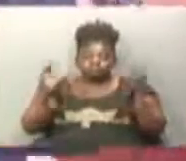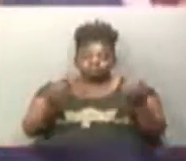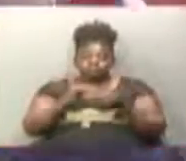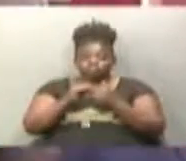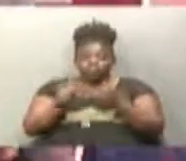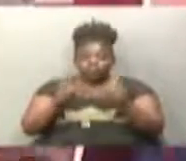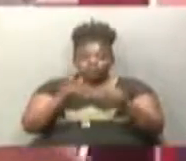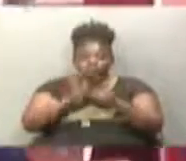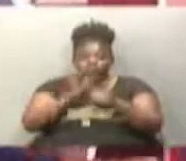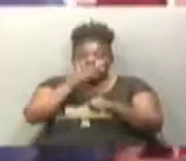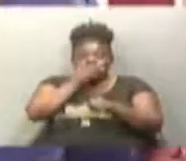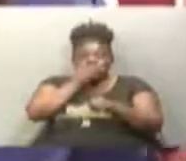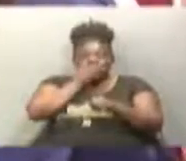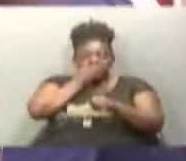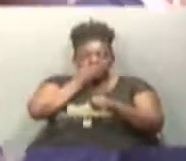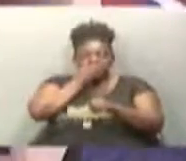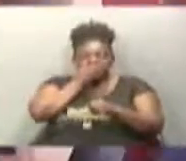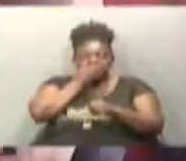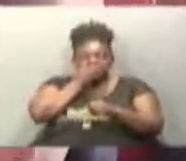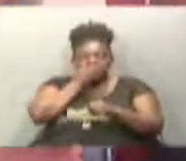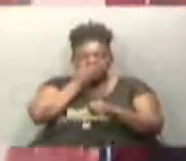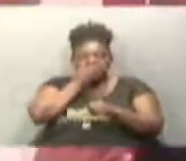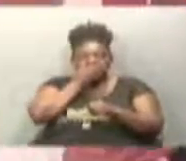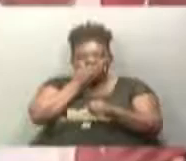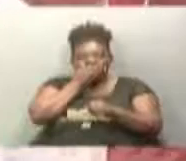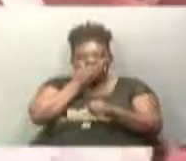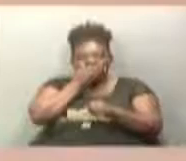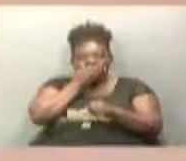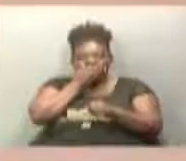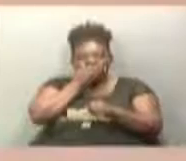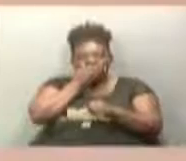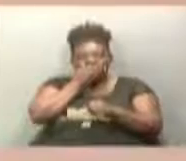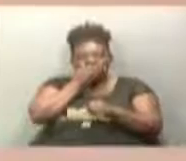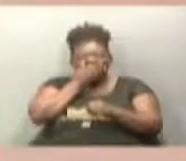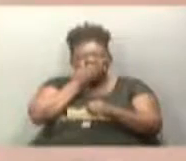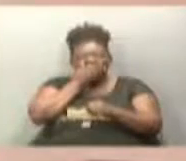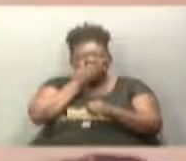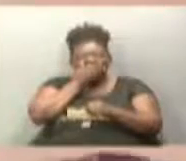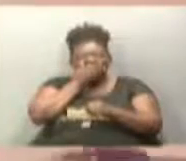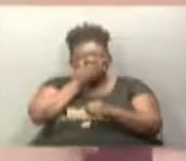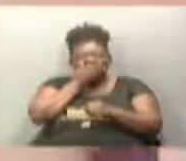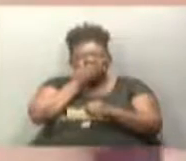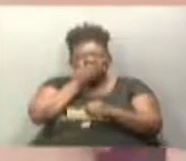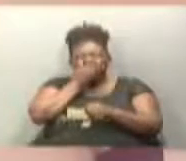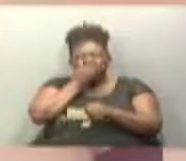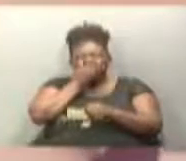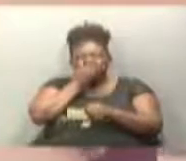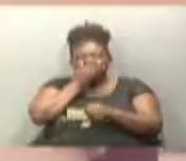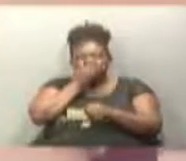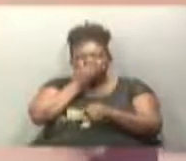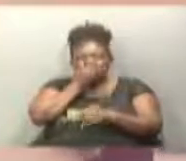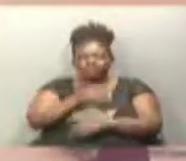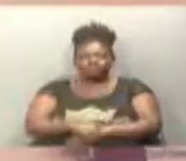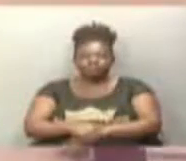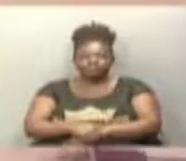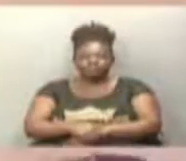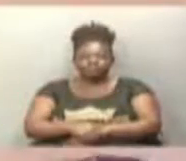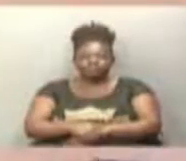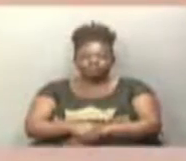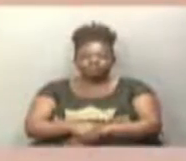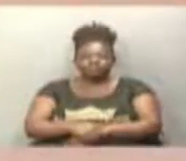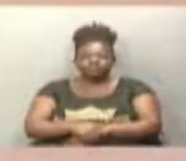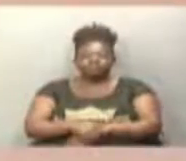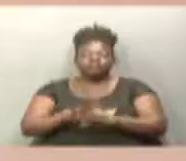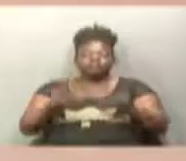bingi wabula tebibabuzaabuza naye bajja kusoma. Be very careful then how